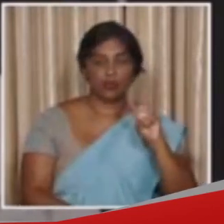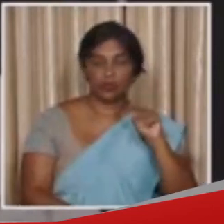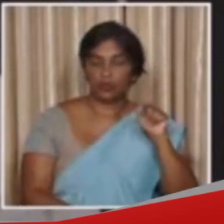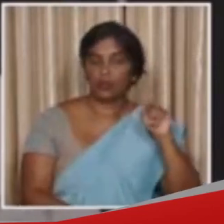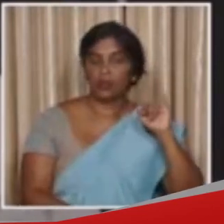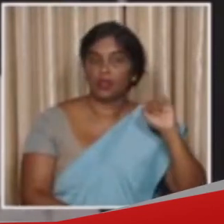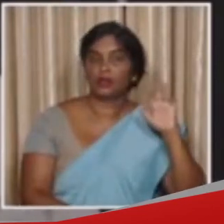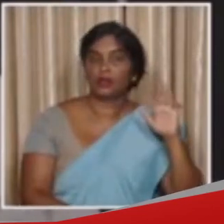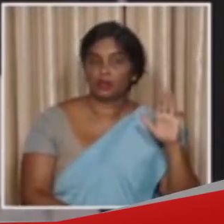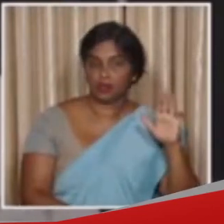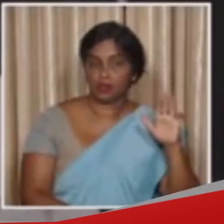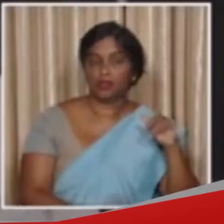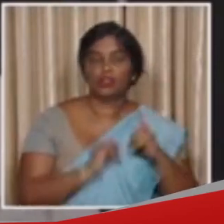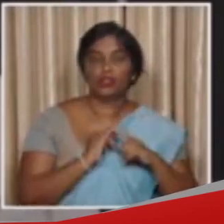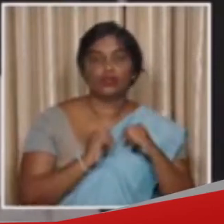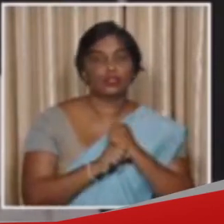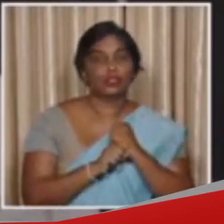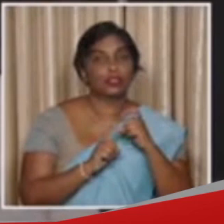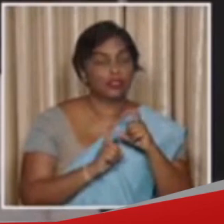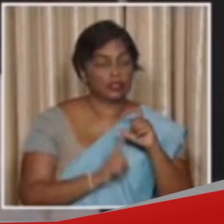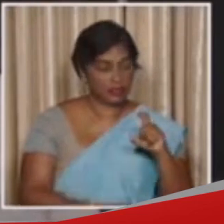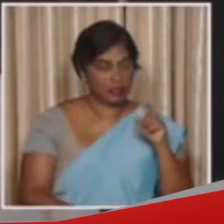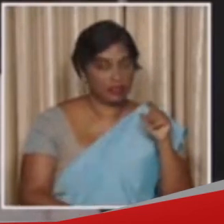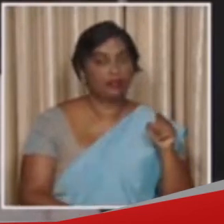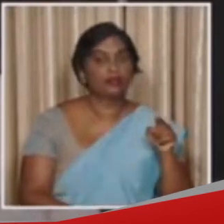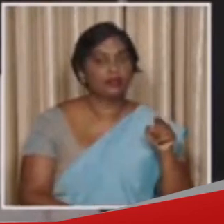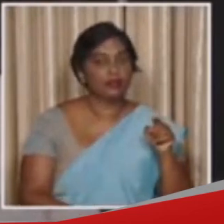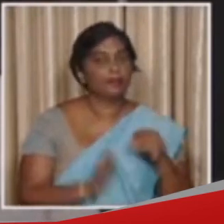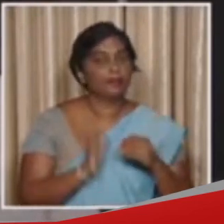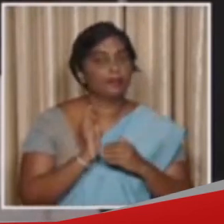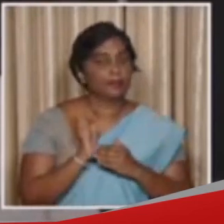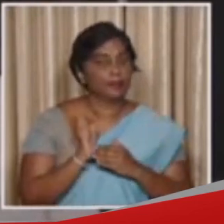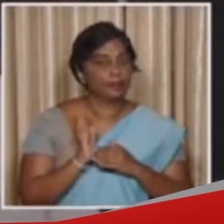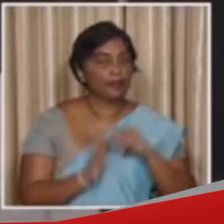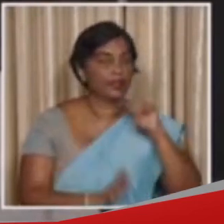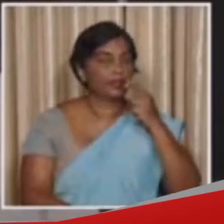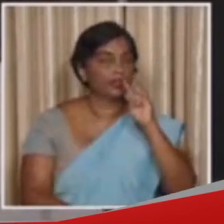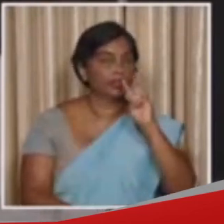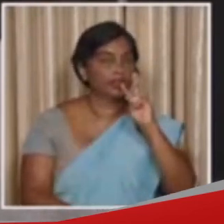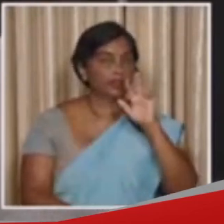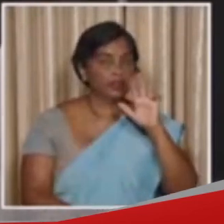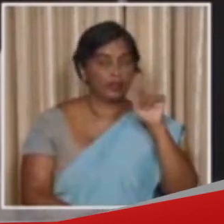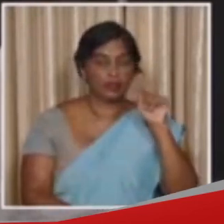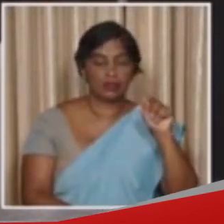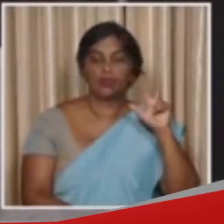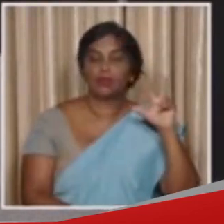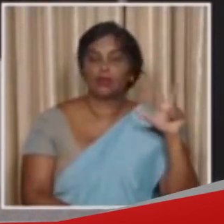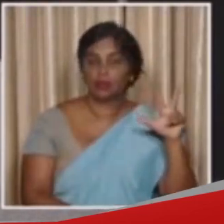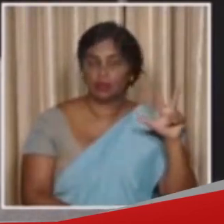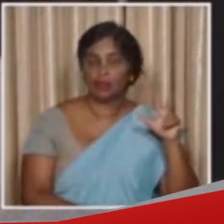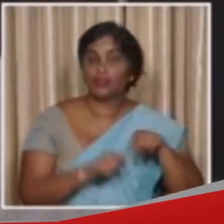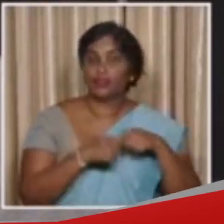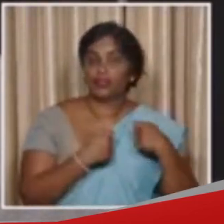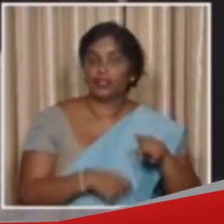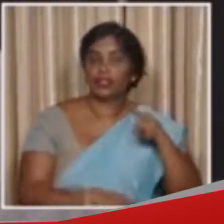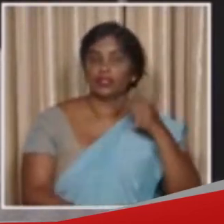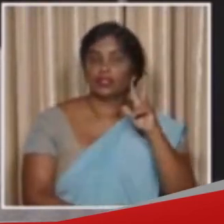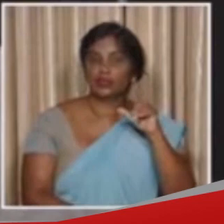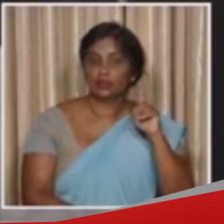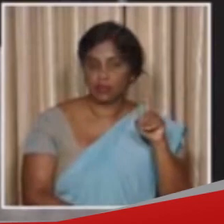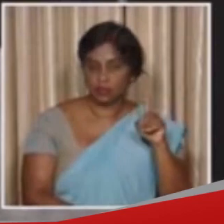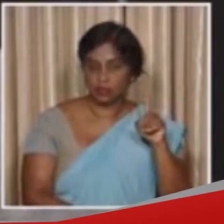863.69 UGC allocation එක මිලියන 239.8 වියදම